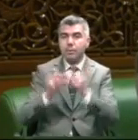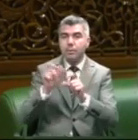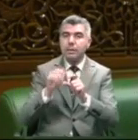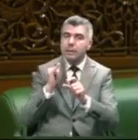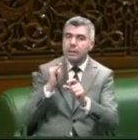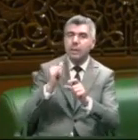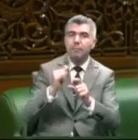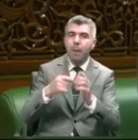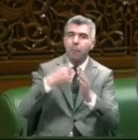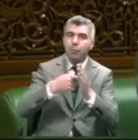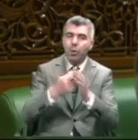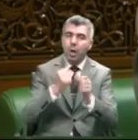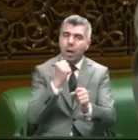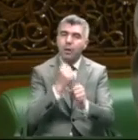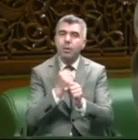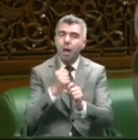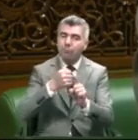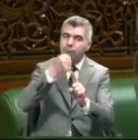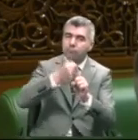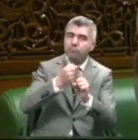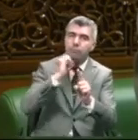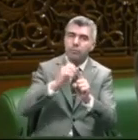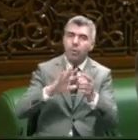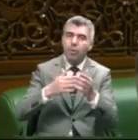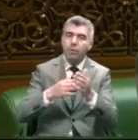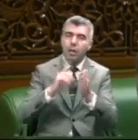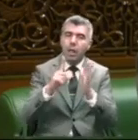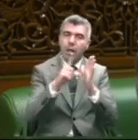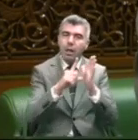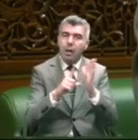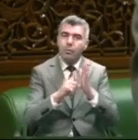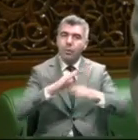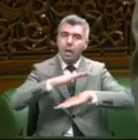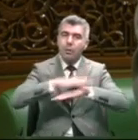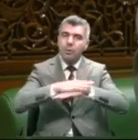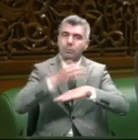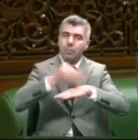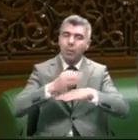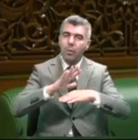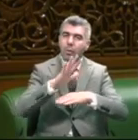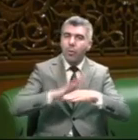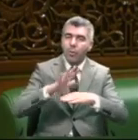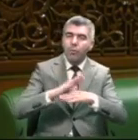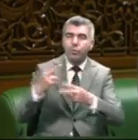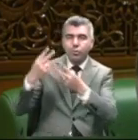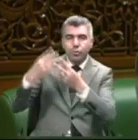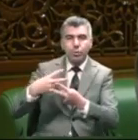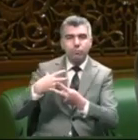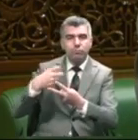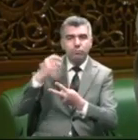وفق العمل في تكامل مع اهداف ميثاق الاستثمار الراميه الى تحسين مناخ الاعمال